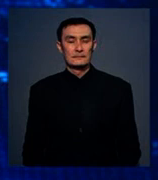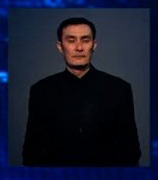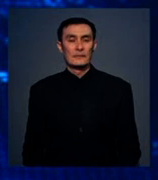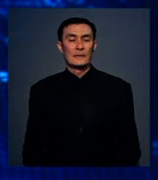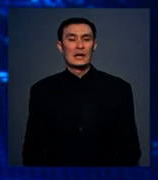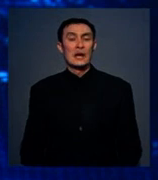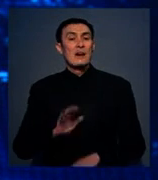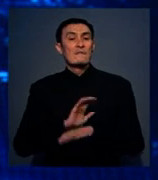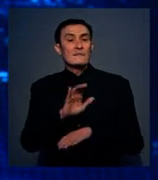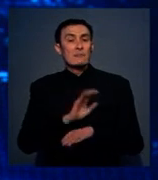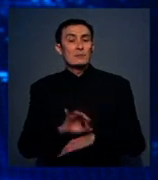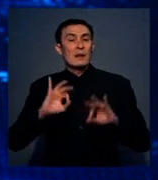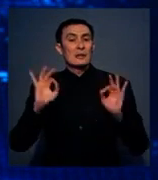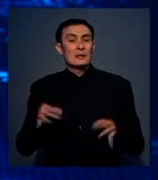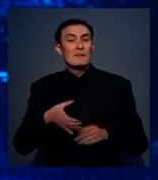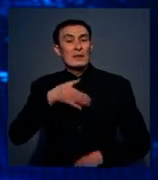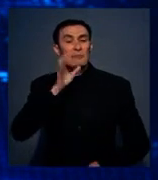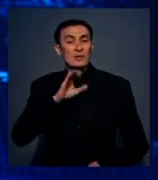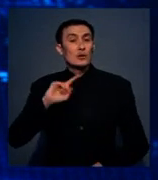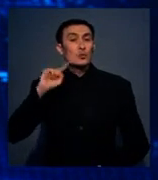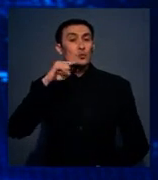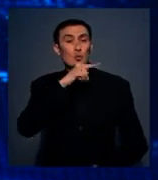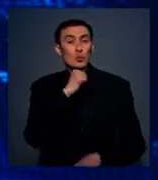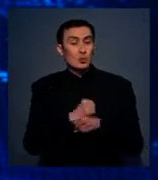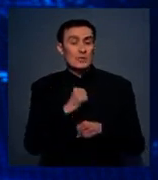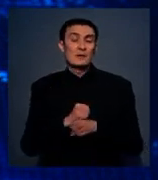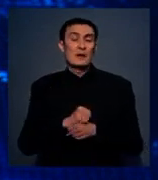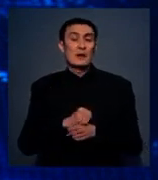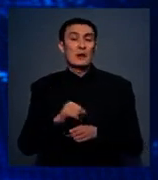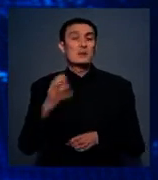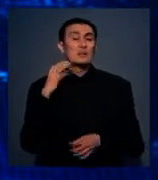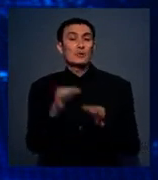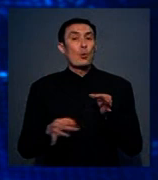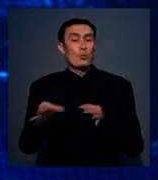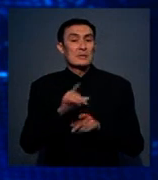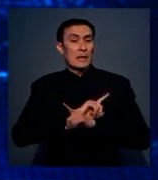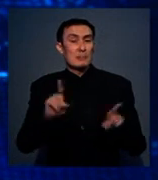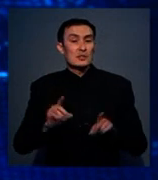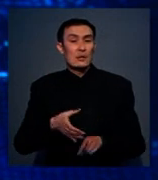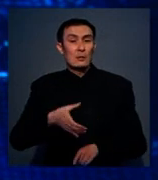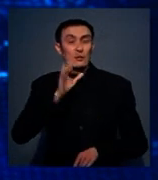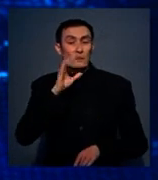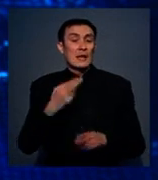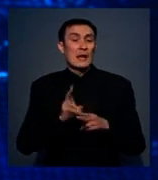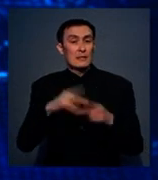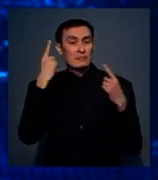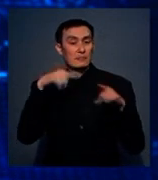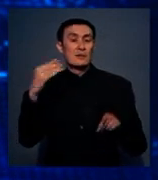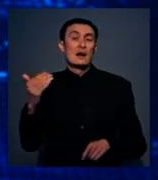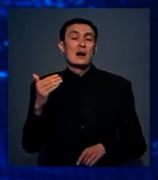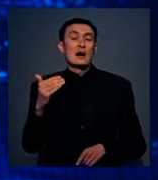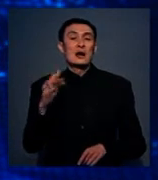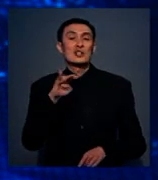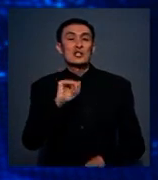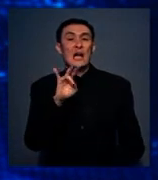Продолжаем выпуск. Выпуск прохладительного напитка из кукурузы наладили в Приорале. Необычный продукт – детище предпринимателя из